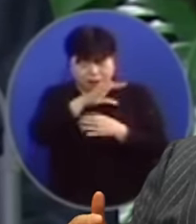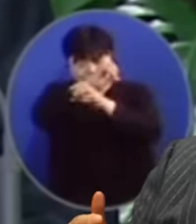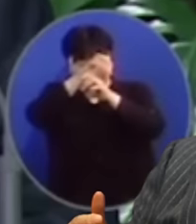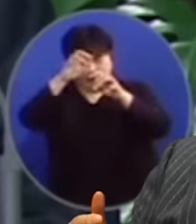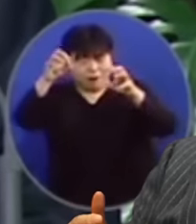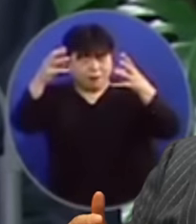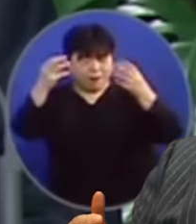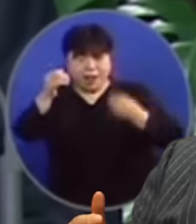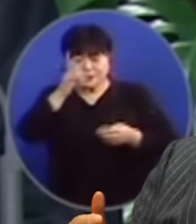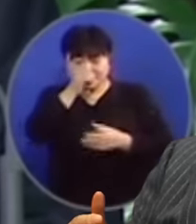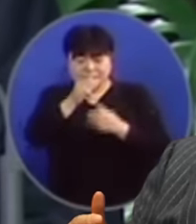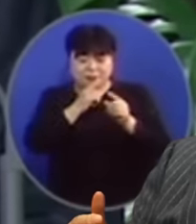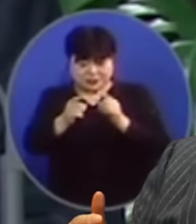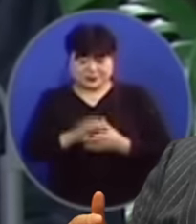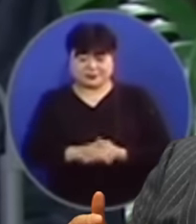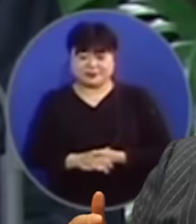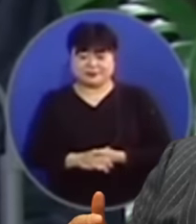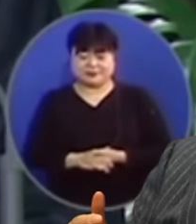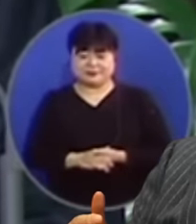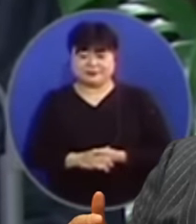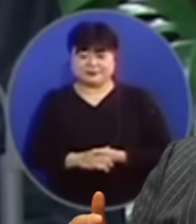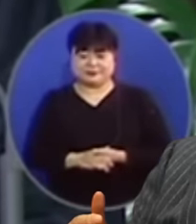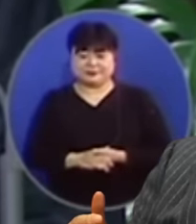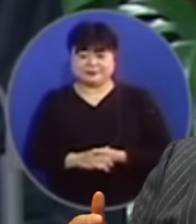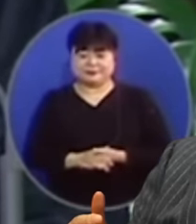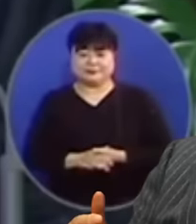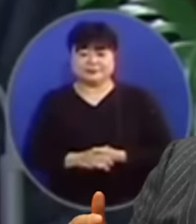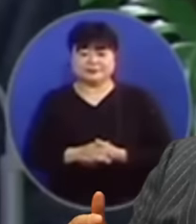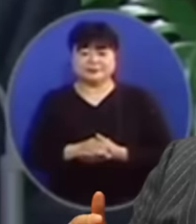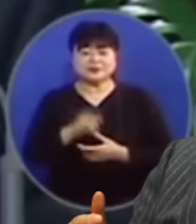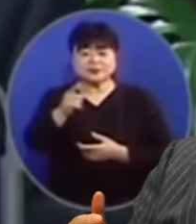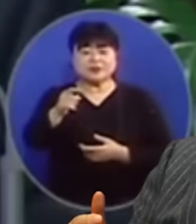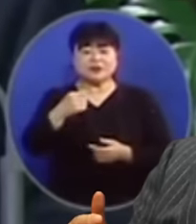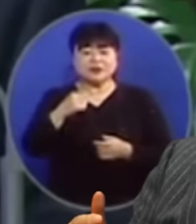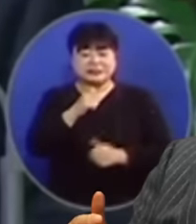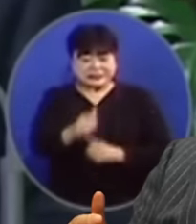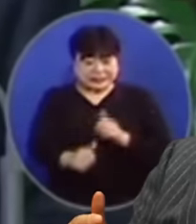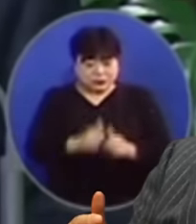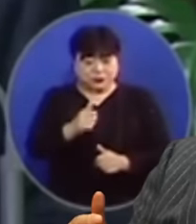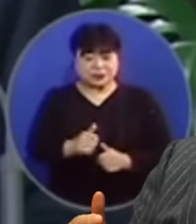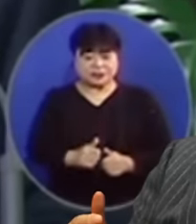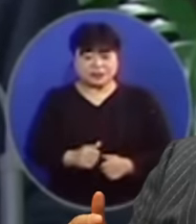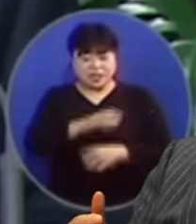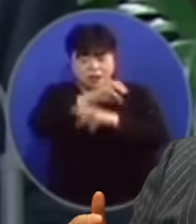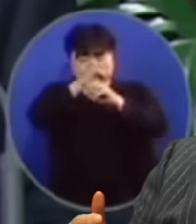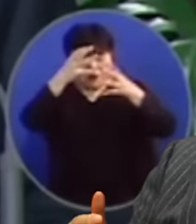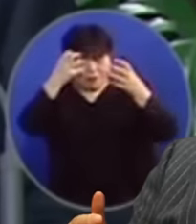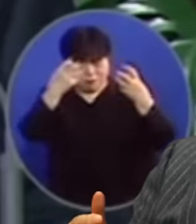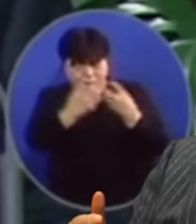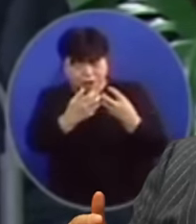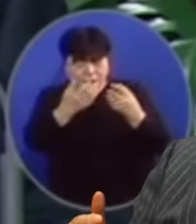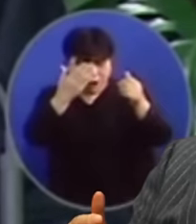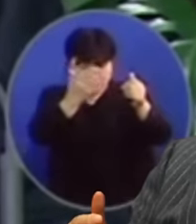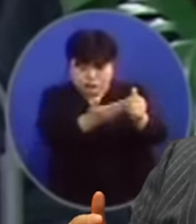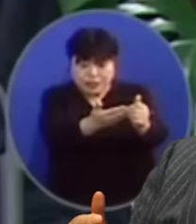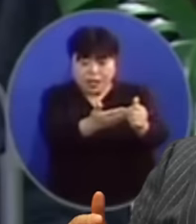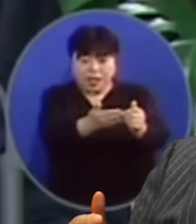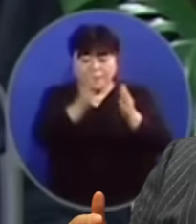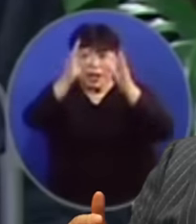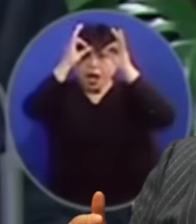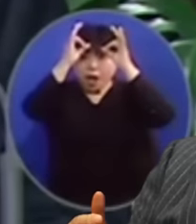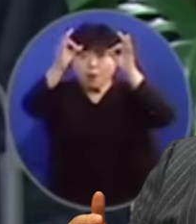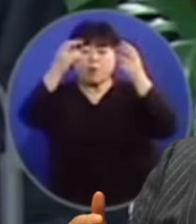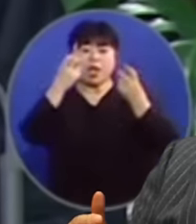꽉 차셨을 때 하나님 말씀하기를 중지해라. 내 자손이 저처럼 많을 것이다. 바라봄의 법칙인